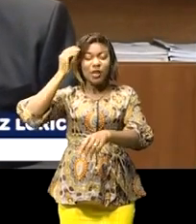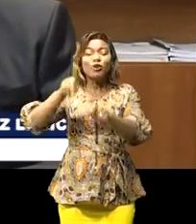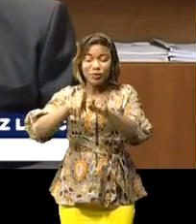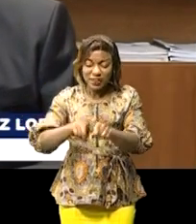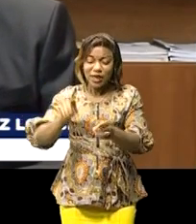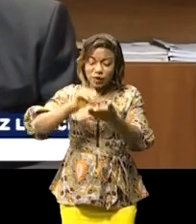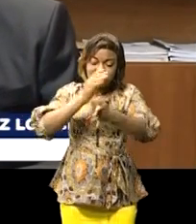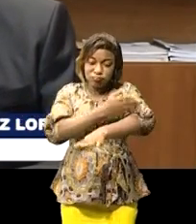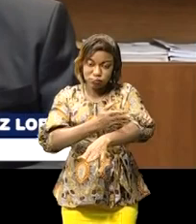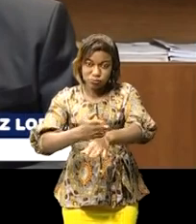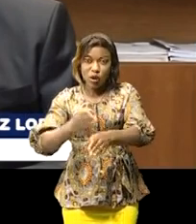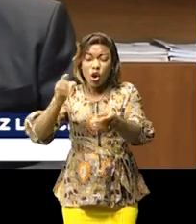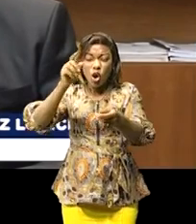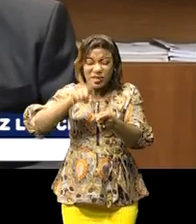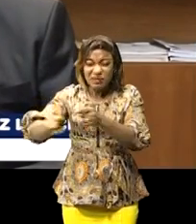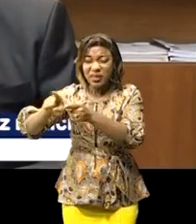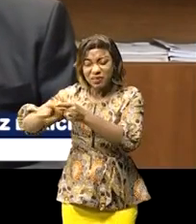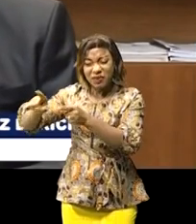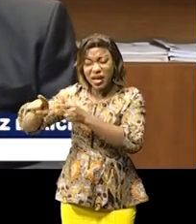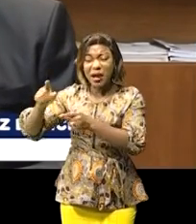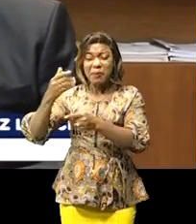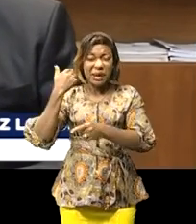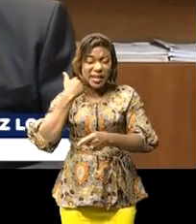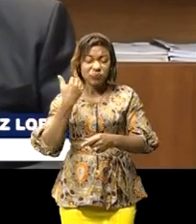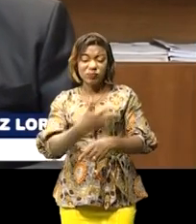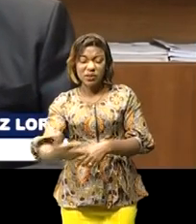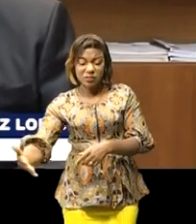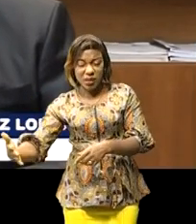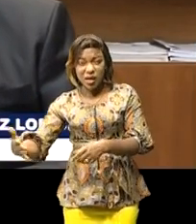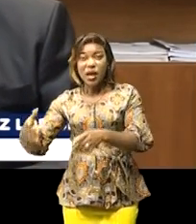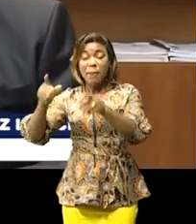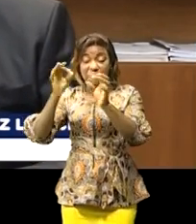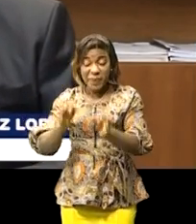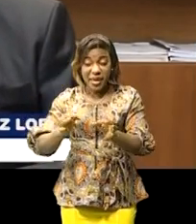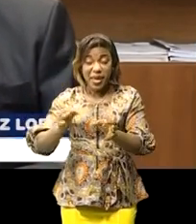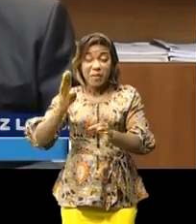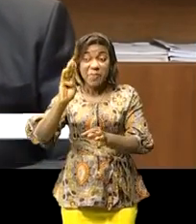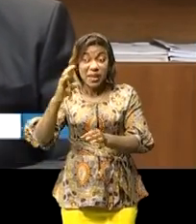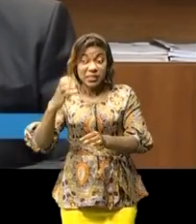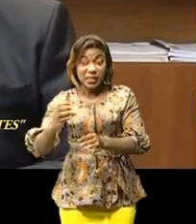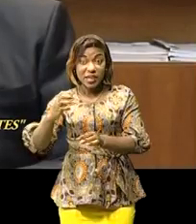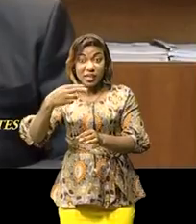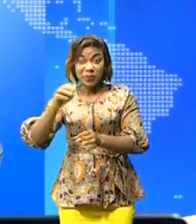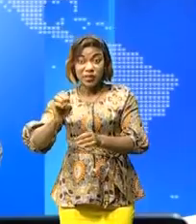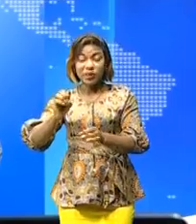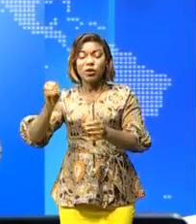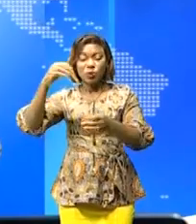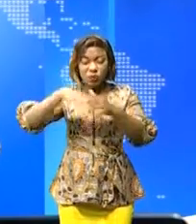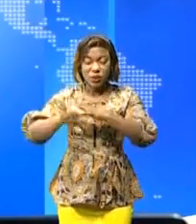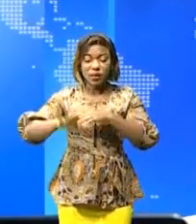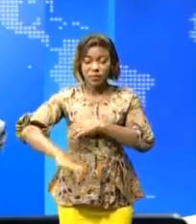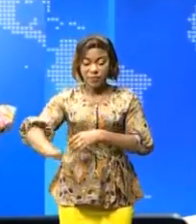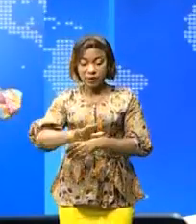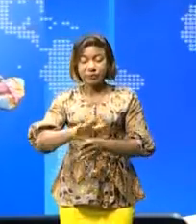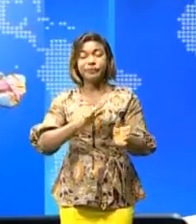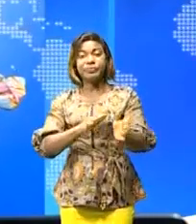qu'un grand nombre des pathologies dites négligées, dont les hépatites B et C, sont en train de gagner du terrain dans le pays.